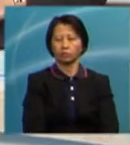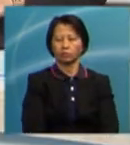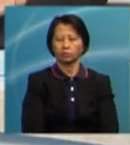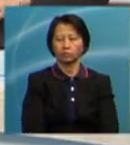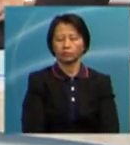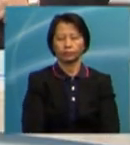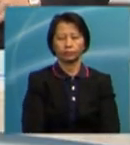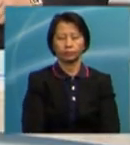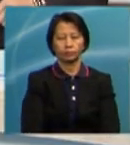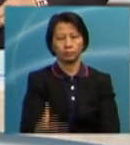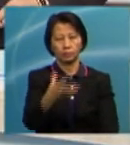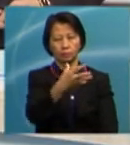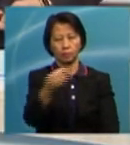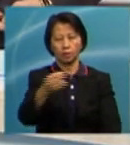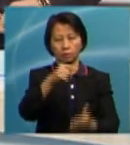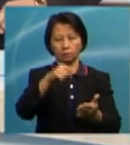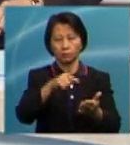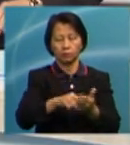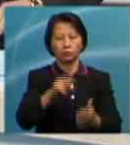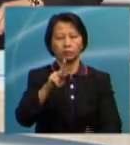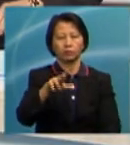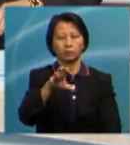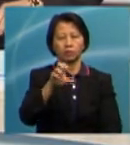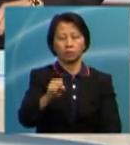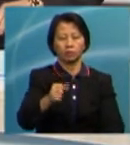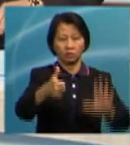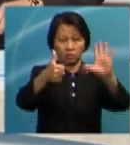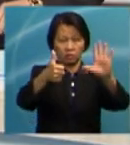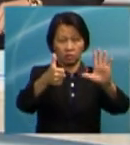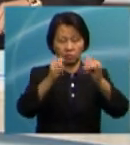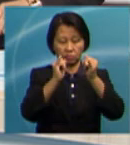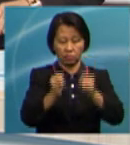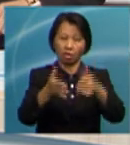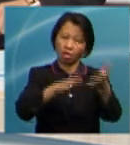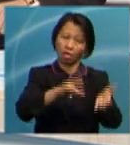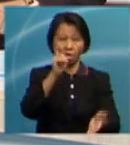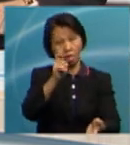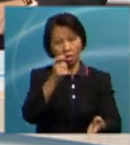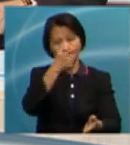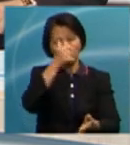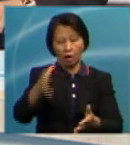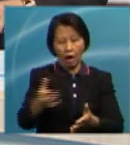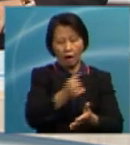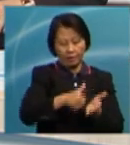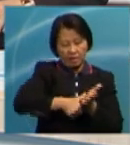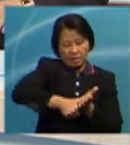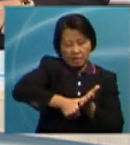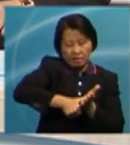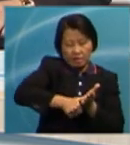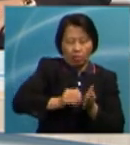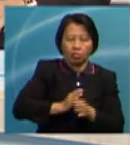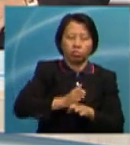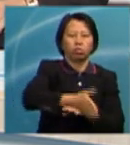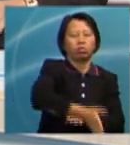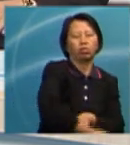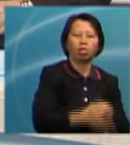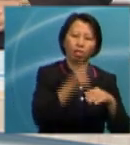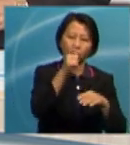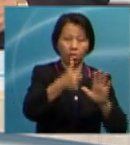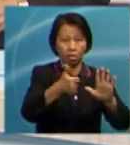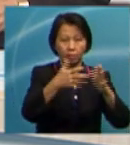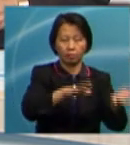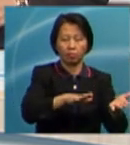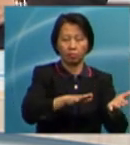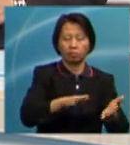pendidik dan ini pula susulan kes enam individu yang maut akibat pengambilan dadah secara berlebihan jenis